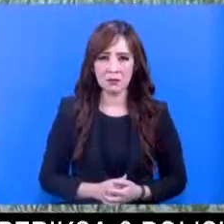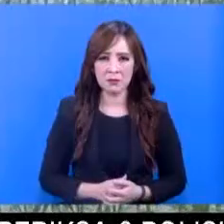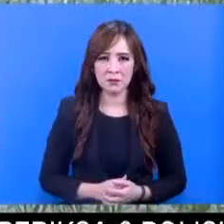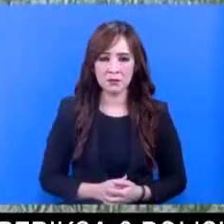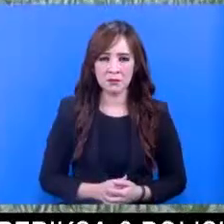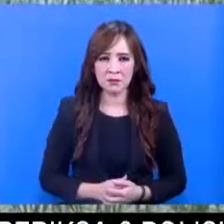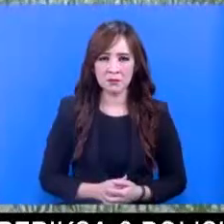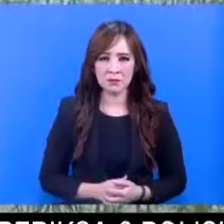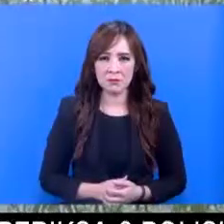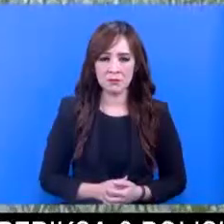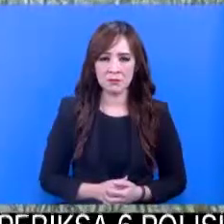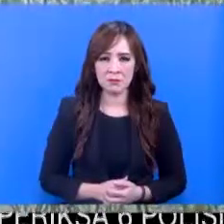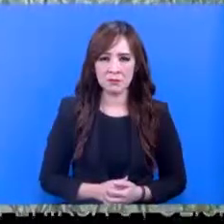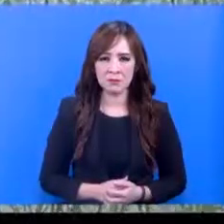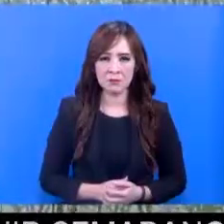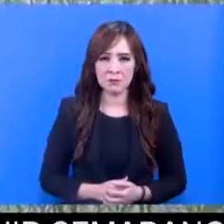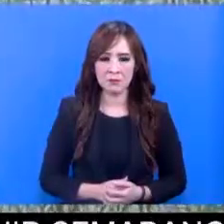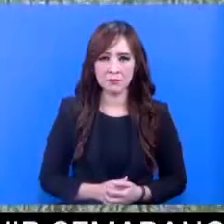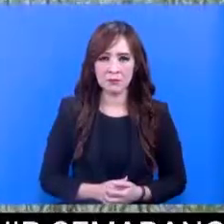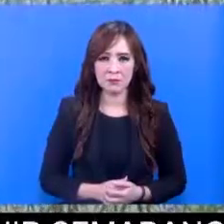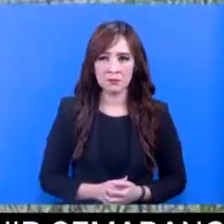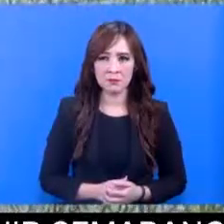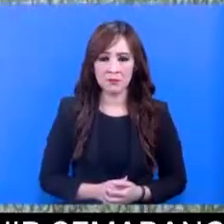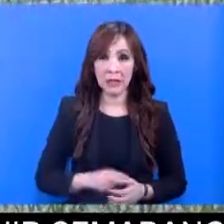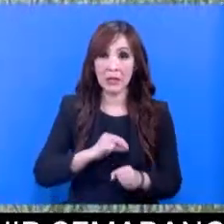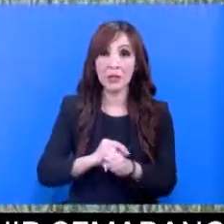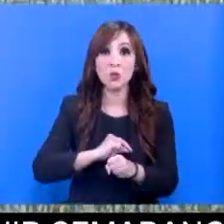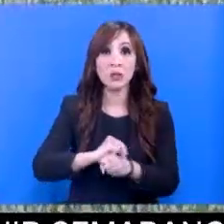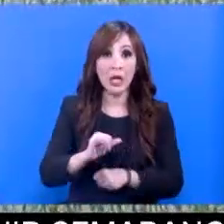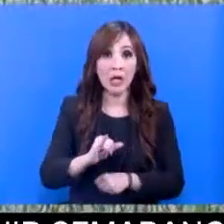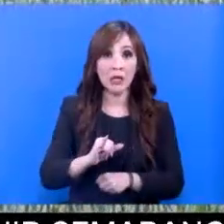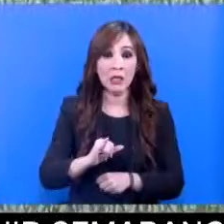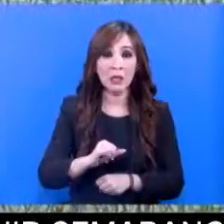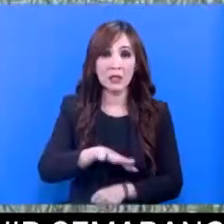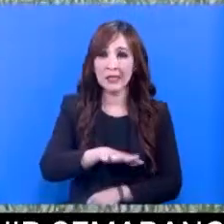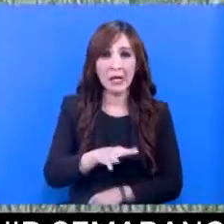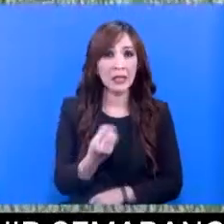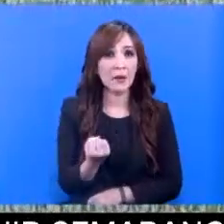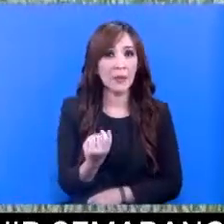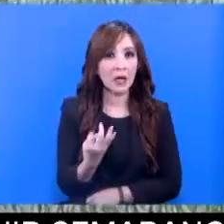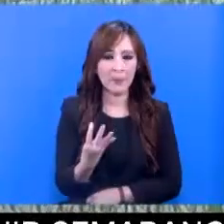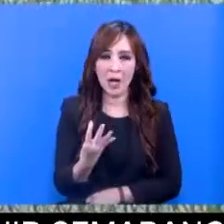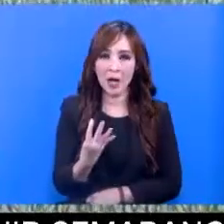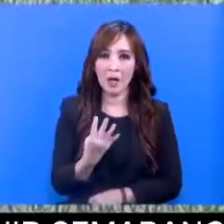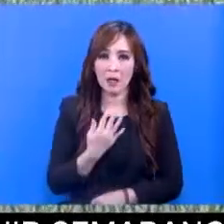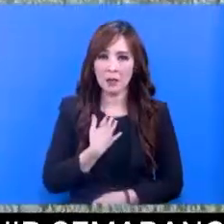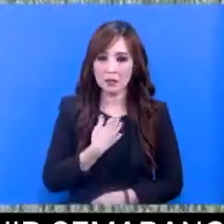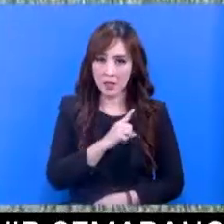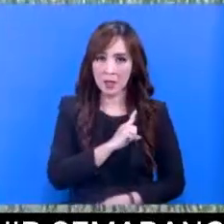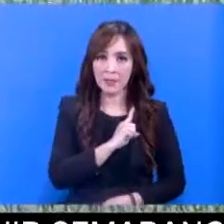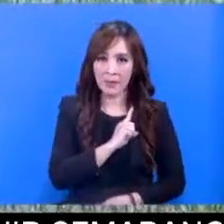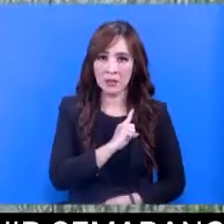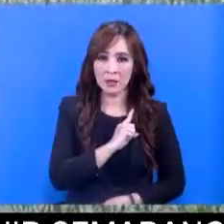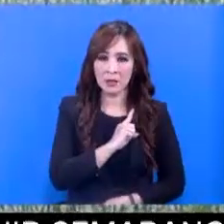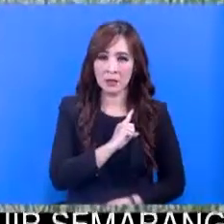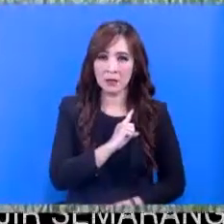Gitu. Kalau untuk kerugian sendiri berapa Pak diperkirakan Pak? Ya kalau saya pribadi ya